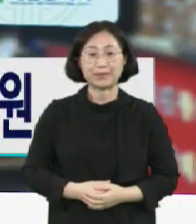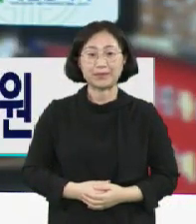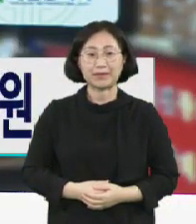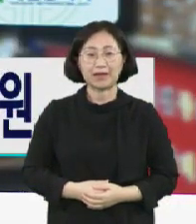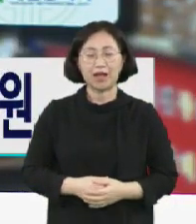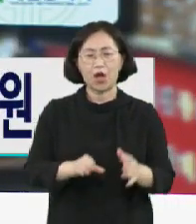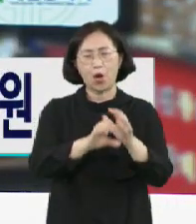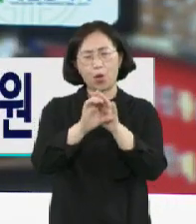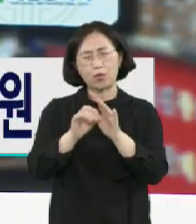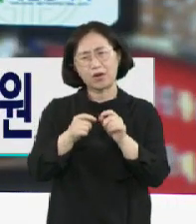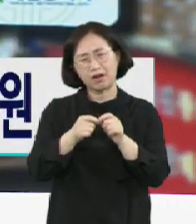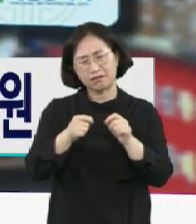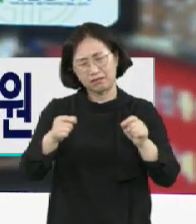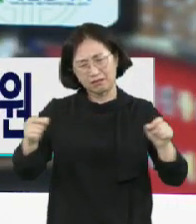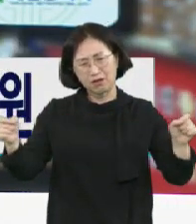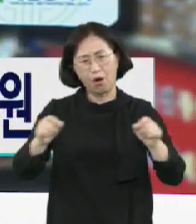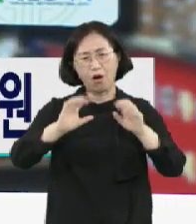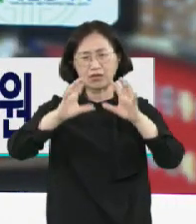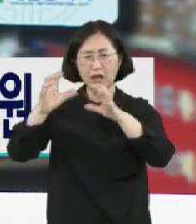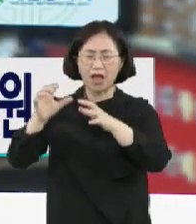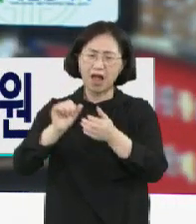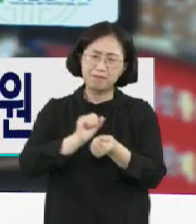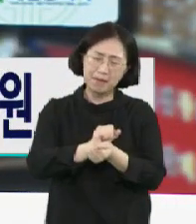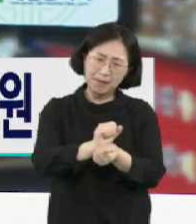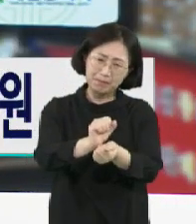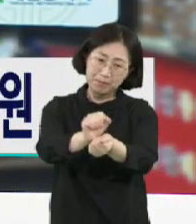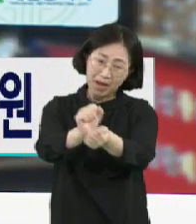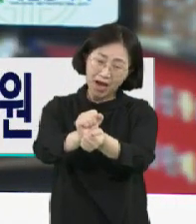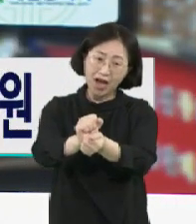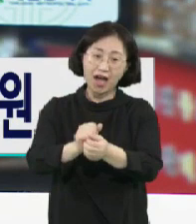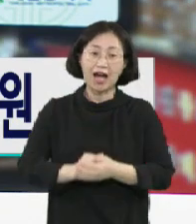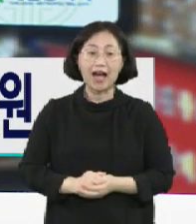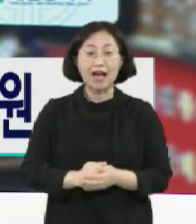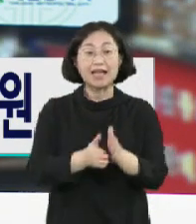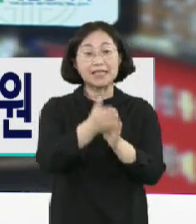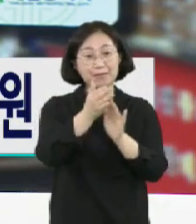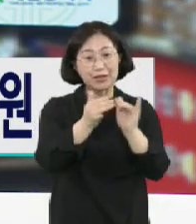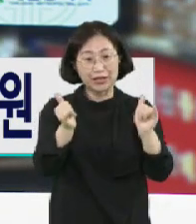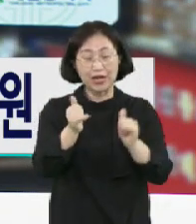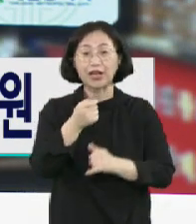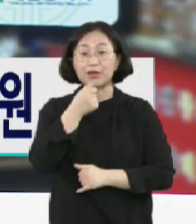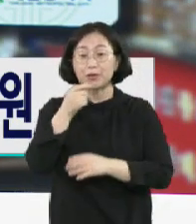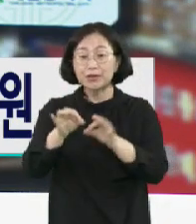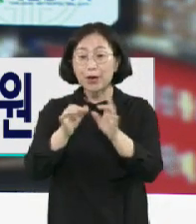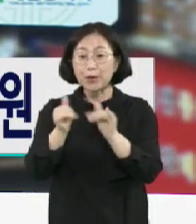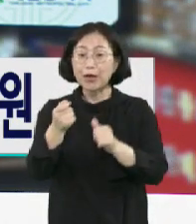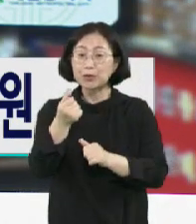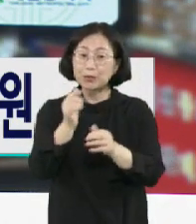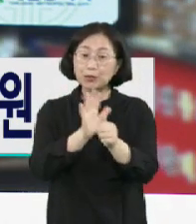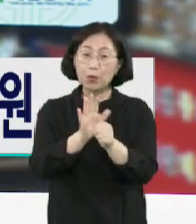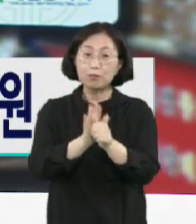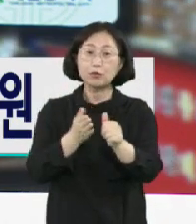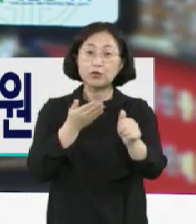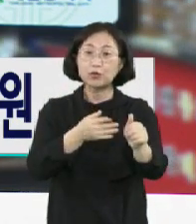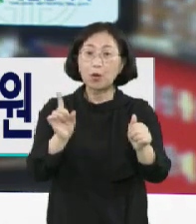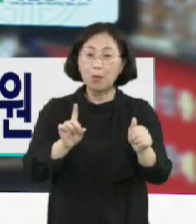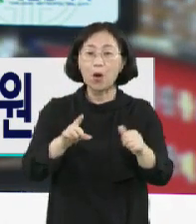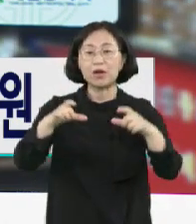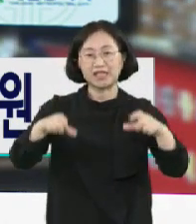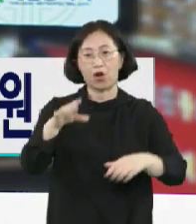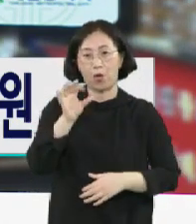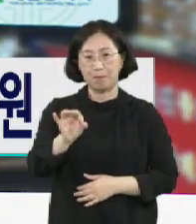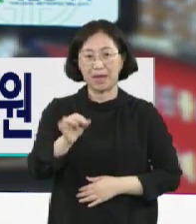길고 긴 코로나19 팬데믹을 겪으면서 시민들과 소상공인들에게 조금이나마 위안이 되고 있는 지역화폐.